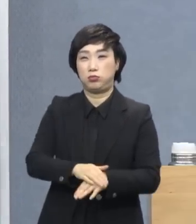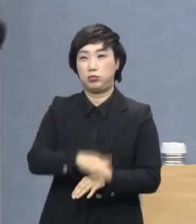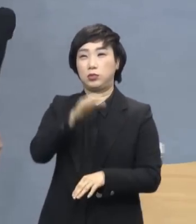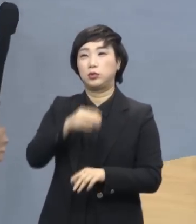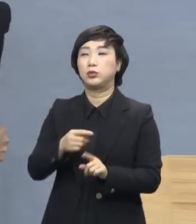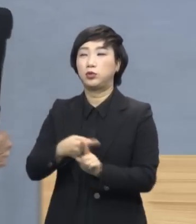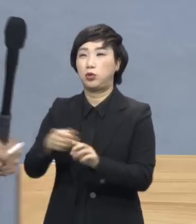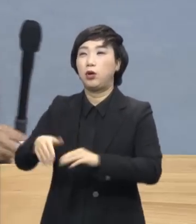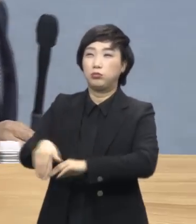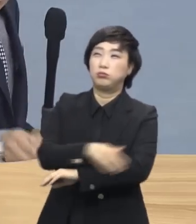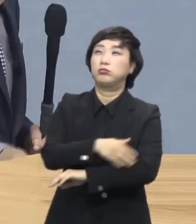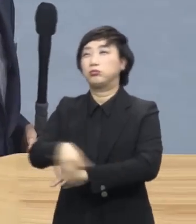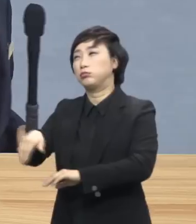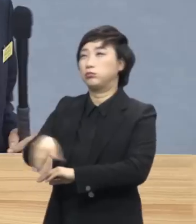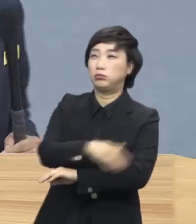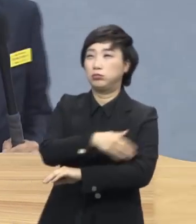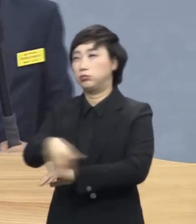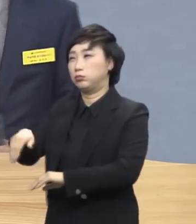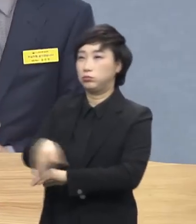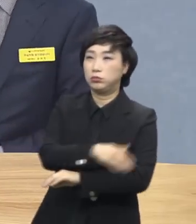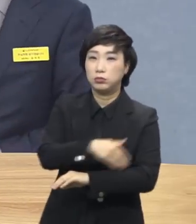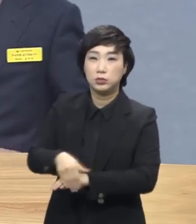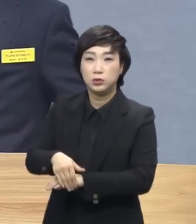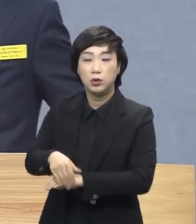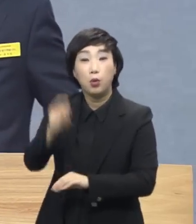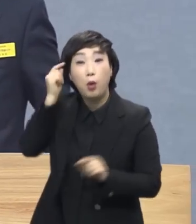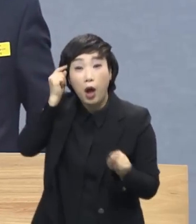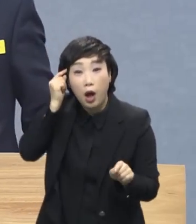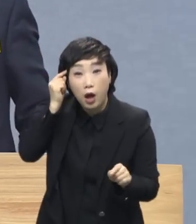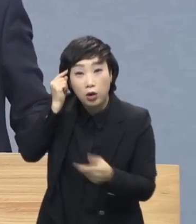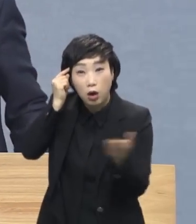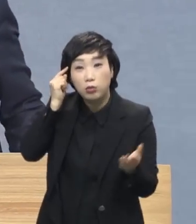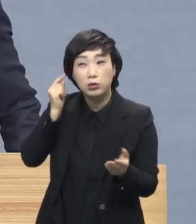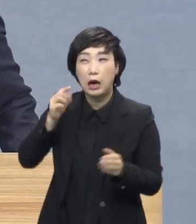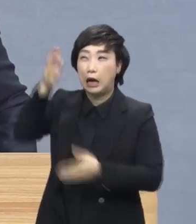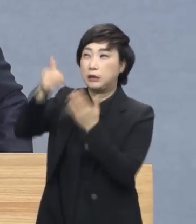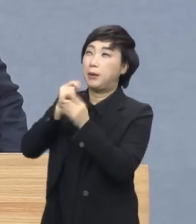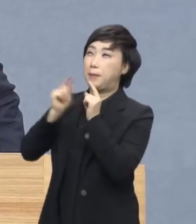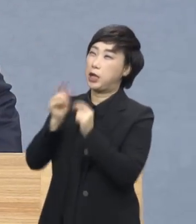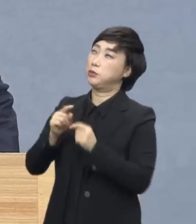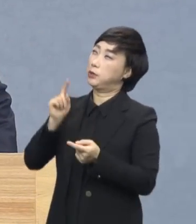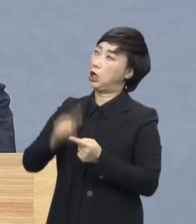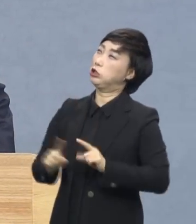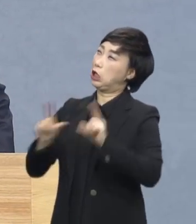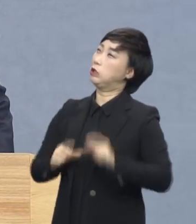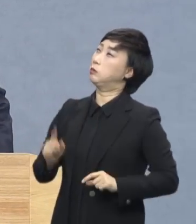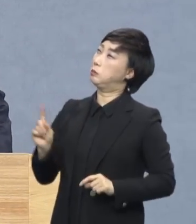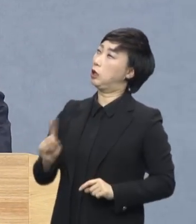다녀요. 왜 그럴까? 꼭 하나님 말씀대로 살아요?